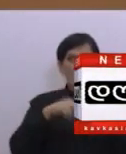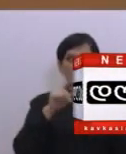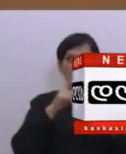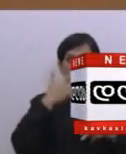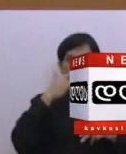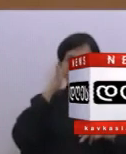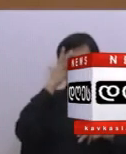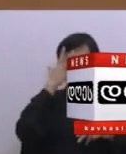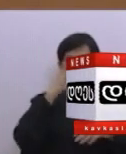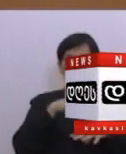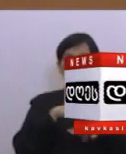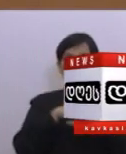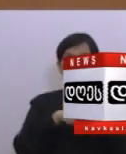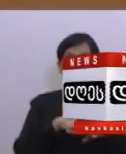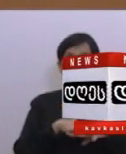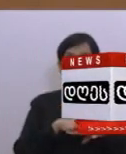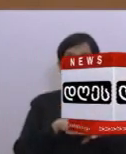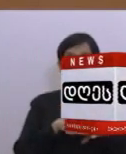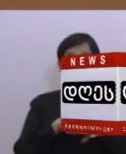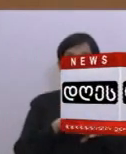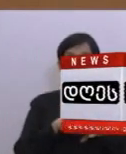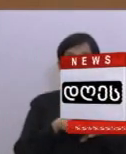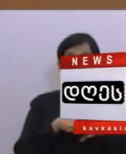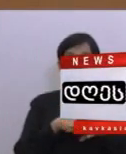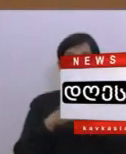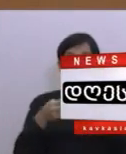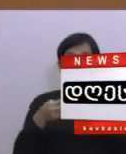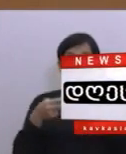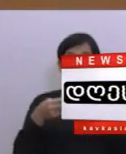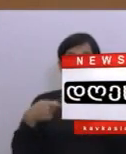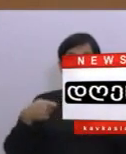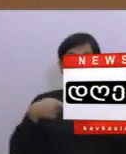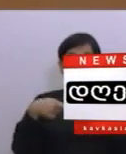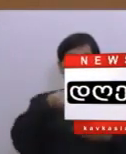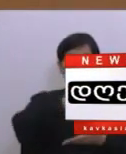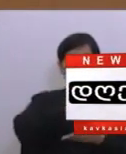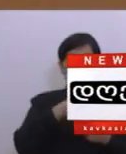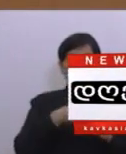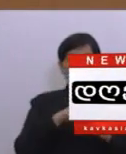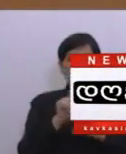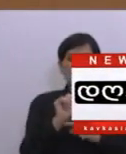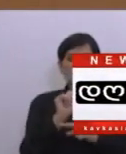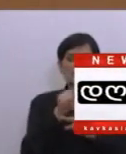ამერიკის შეერთებული შტატების თანამონაწილეობით, ეს